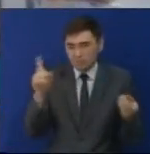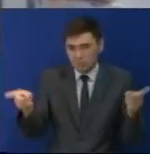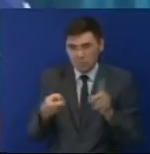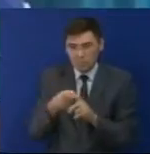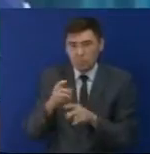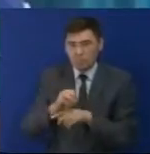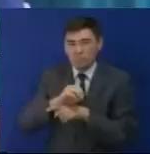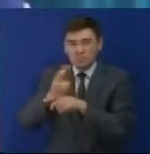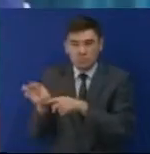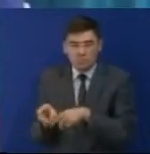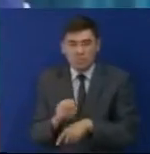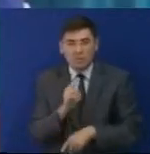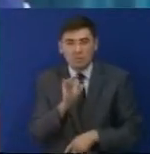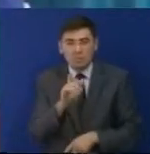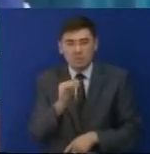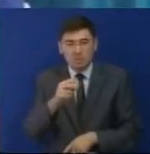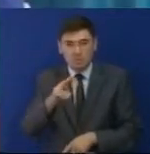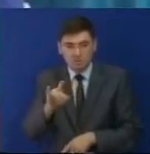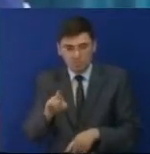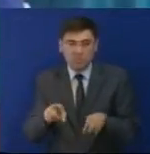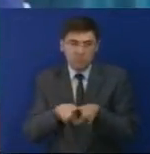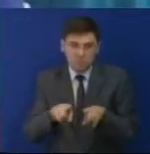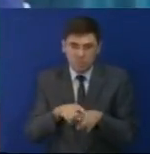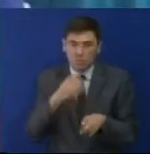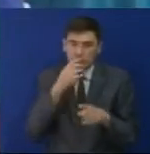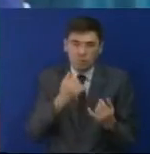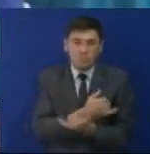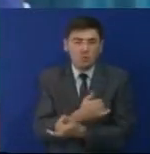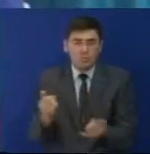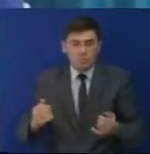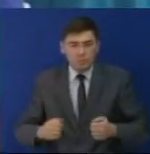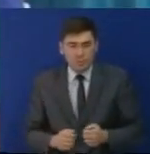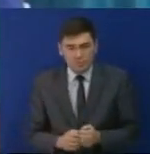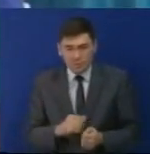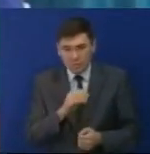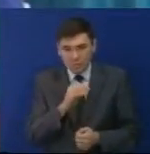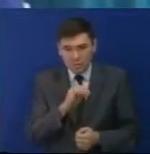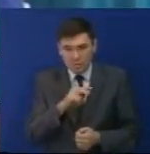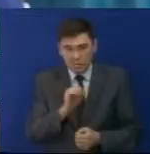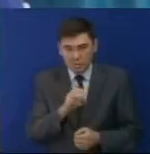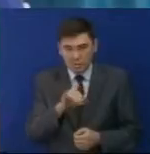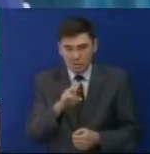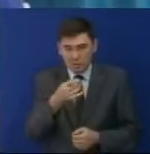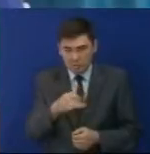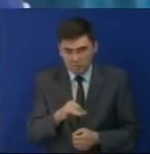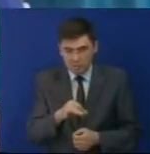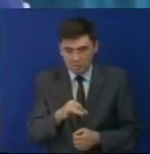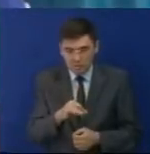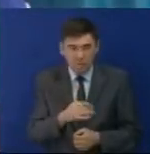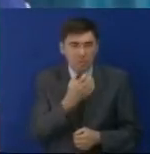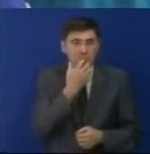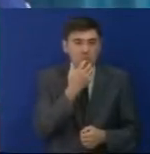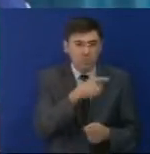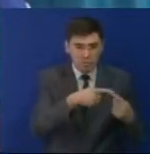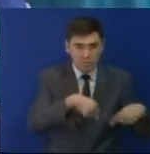қалмайды. Көктемнен бастап біз Силикатный зауыттың районын, поселок Силикатныйды, енді осы жылдан бастап осы